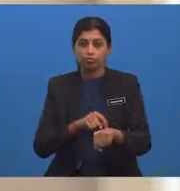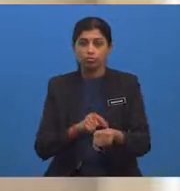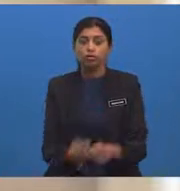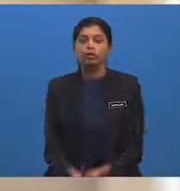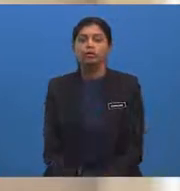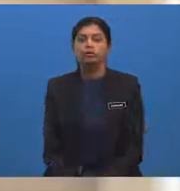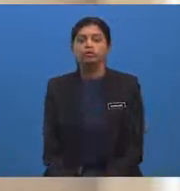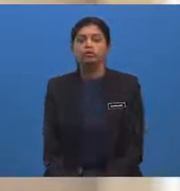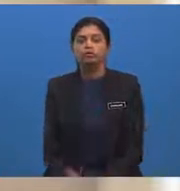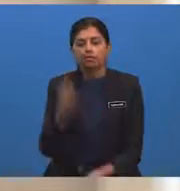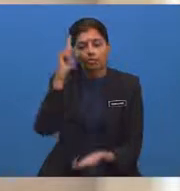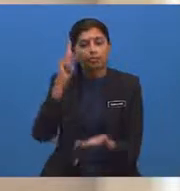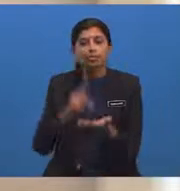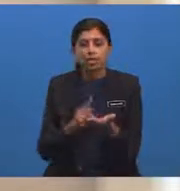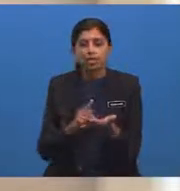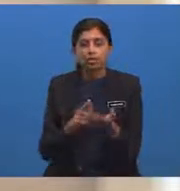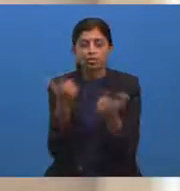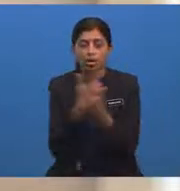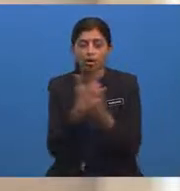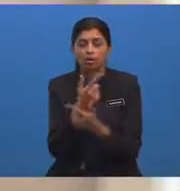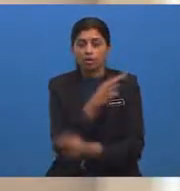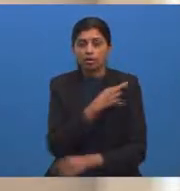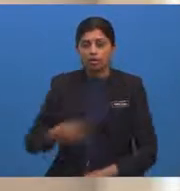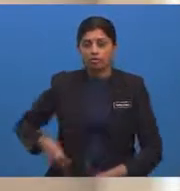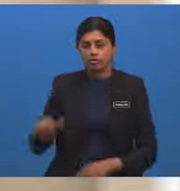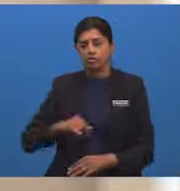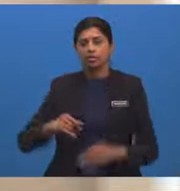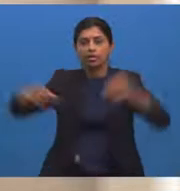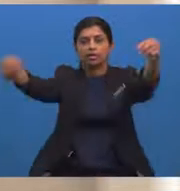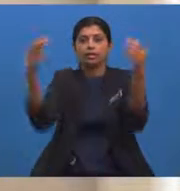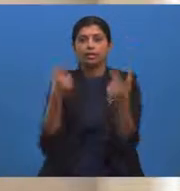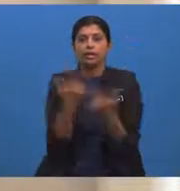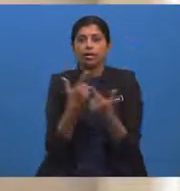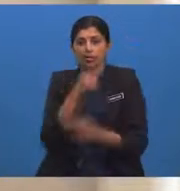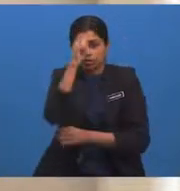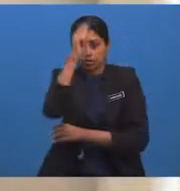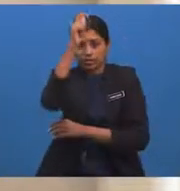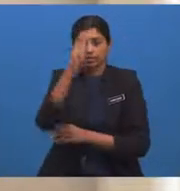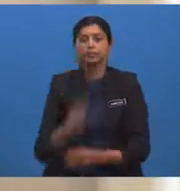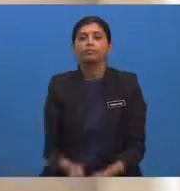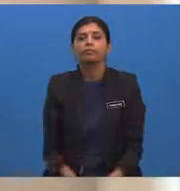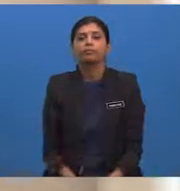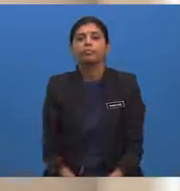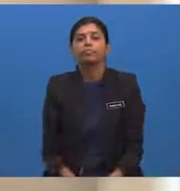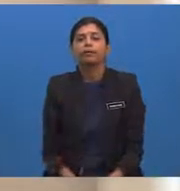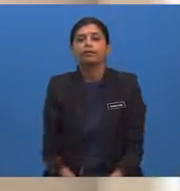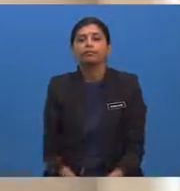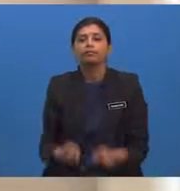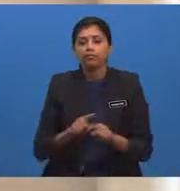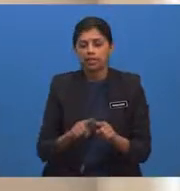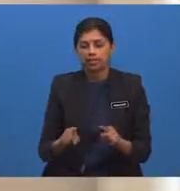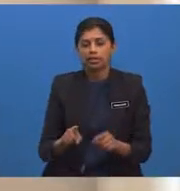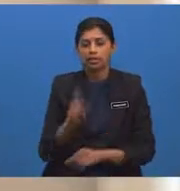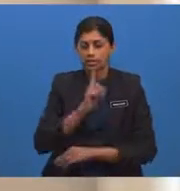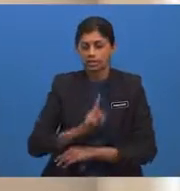mempercayai mengingkari raja dianggap mengingkari Tuhan. Namun begitu, kedatangan Islam